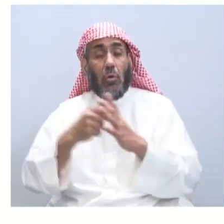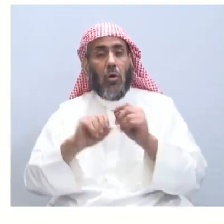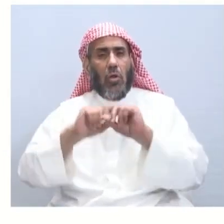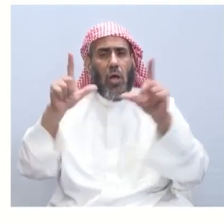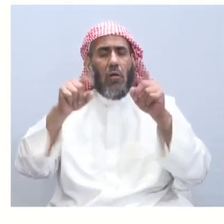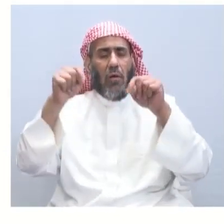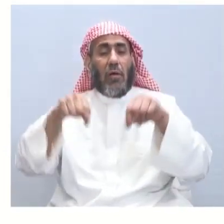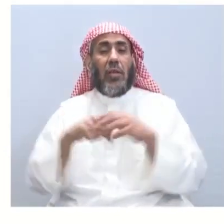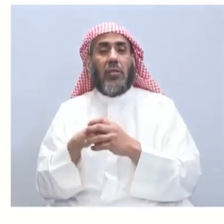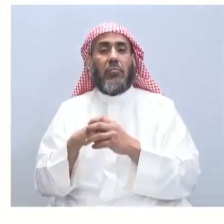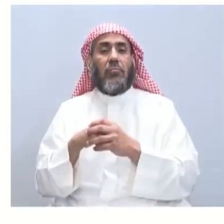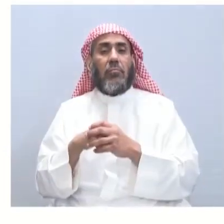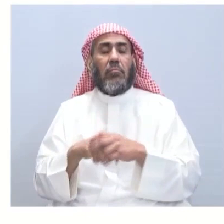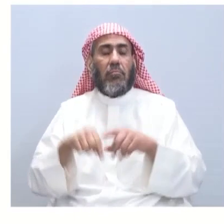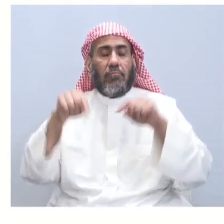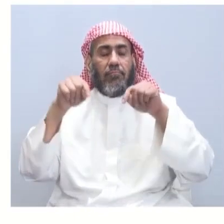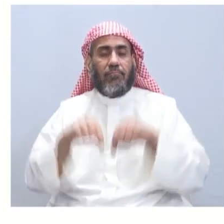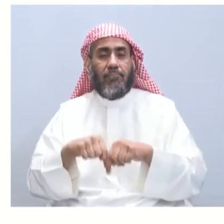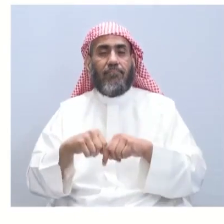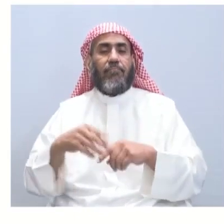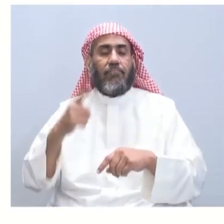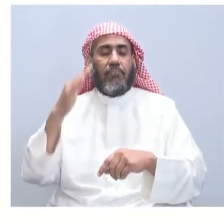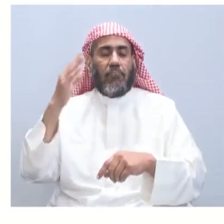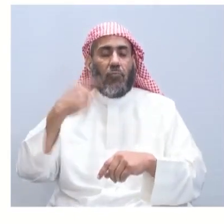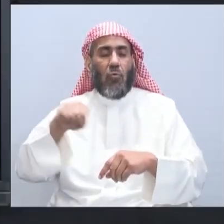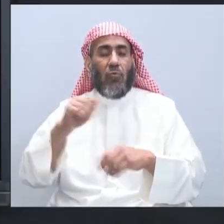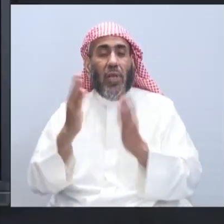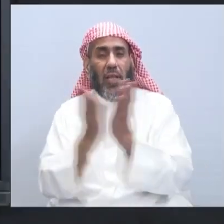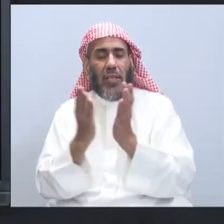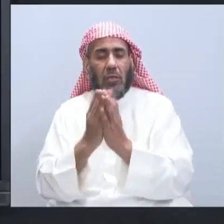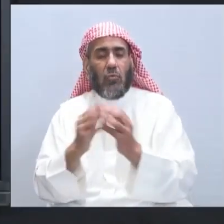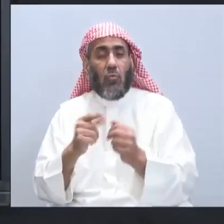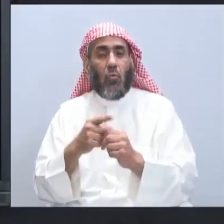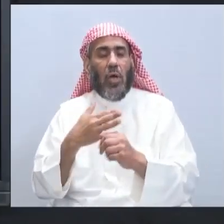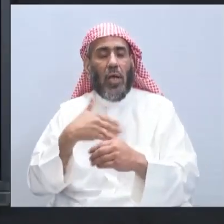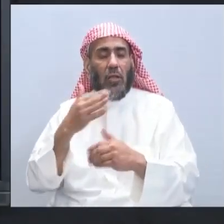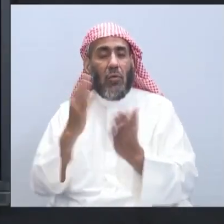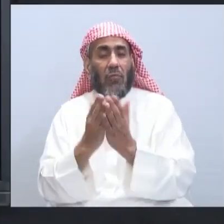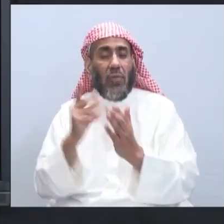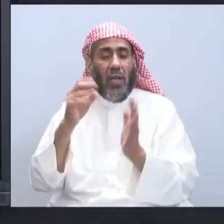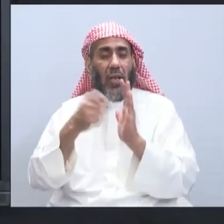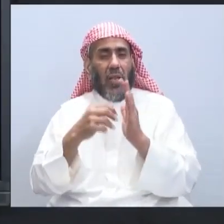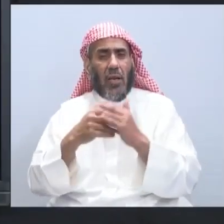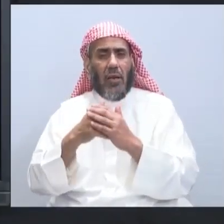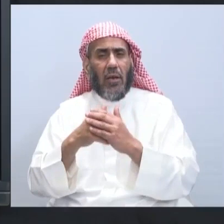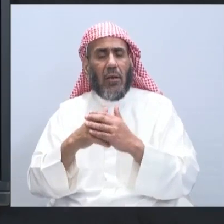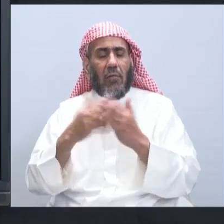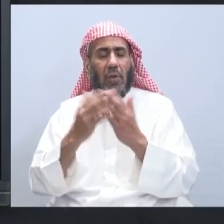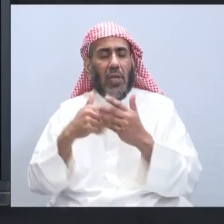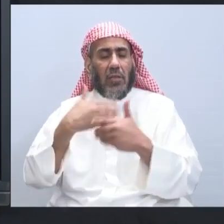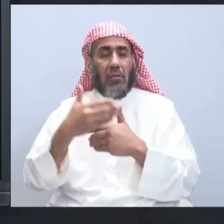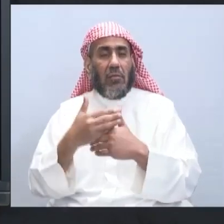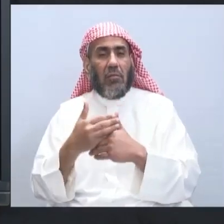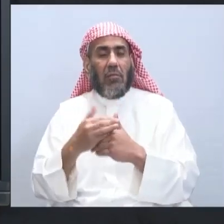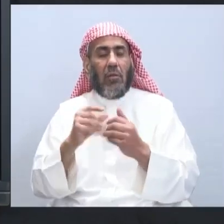ظهروا في هذا العصر هذا ما اردنا ان نورده في هذا الدرس وحديثنا عن النثر في العصر الحديث